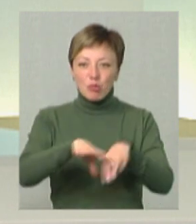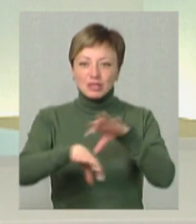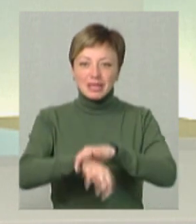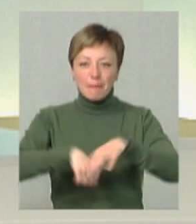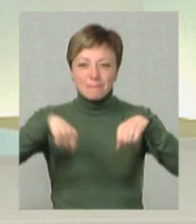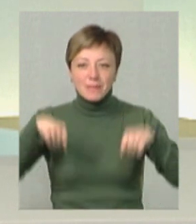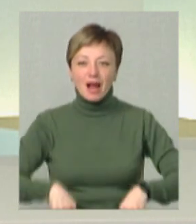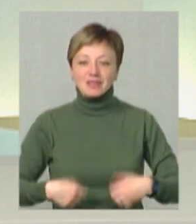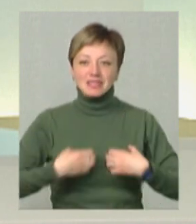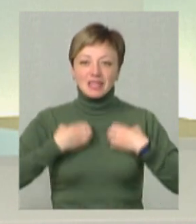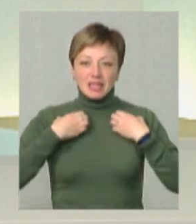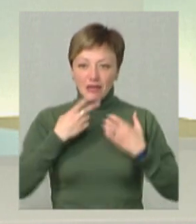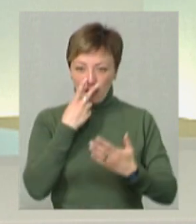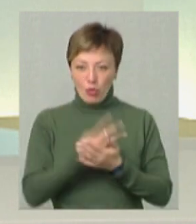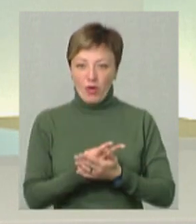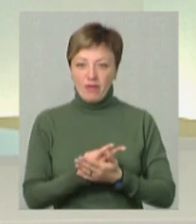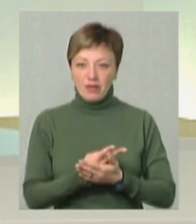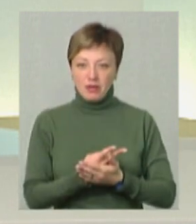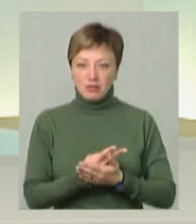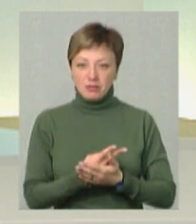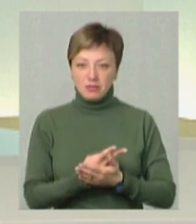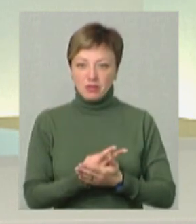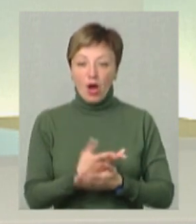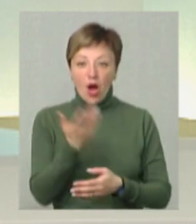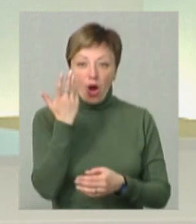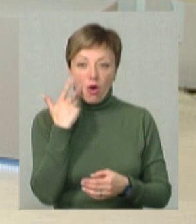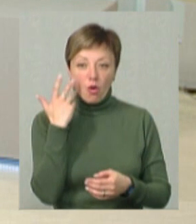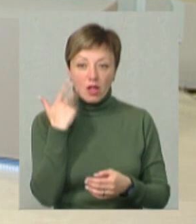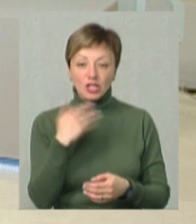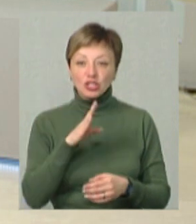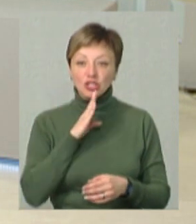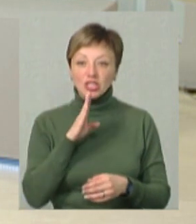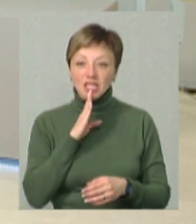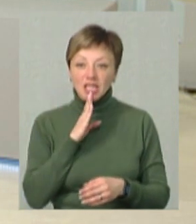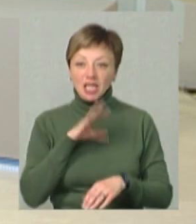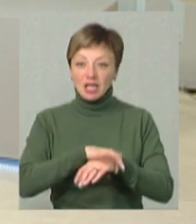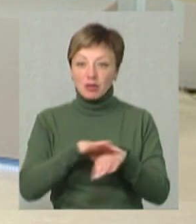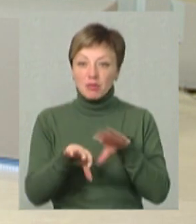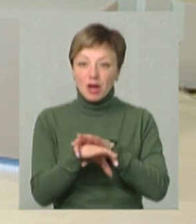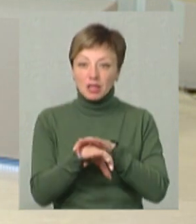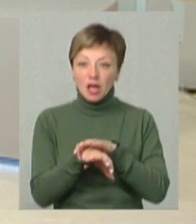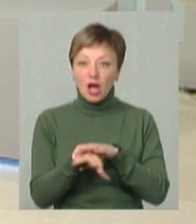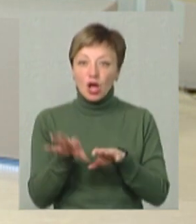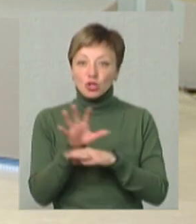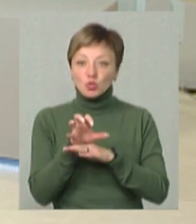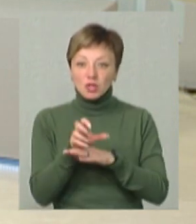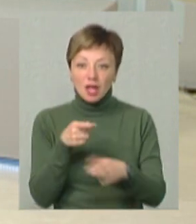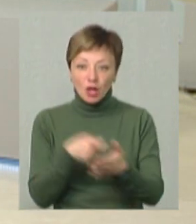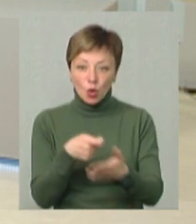самих звіриних його проявах. Коли жінки-кріпачки цуценят годували.